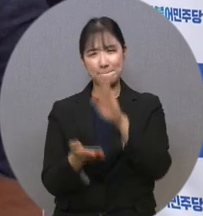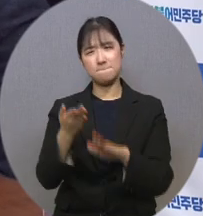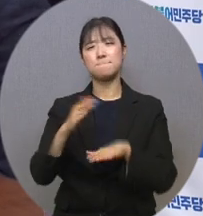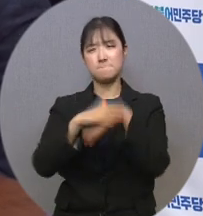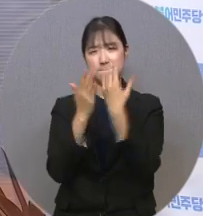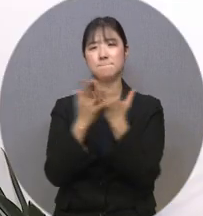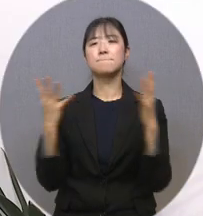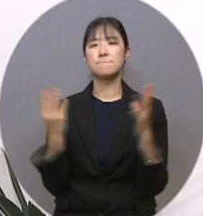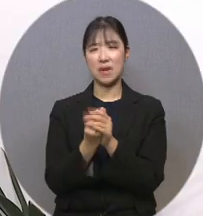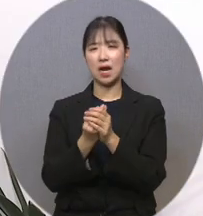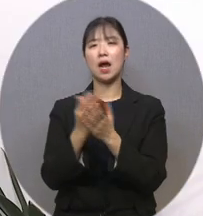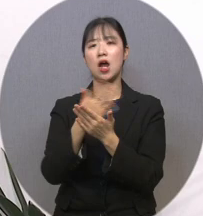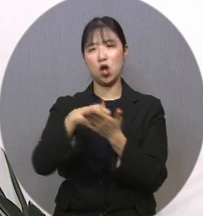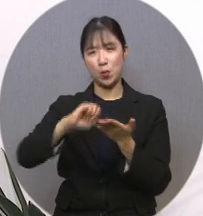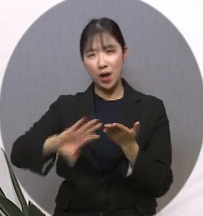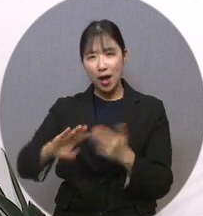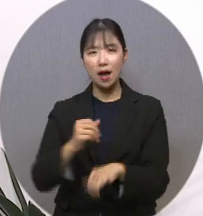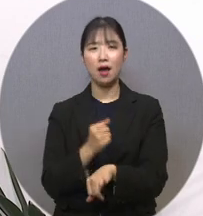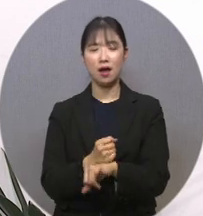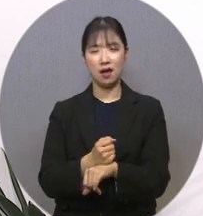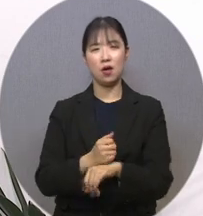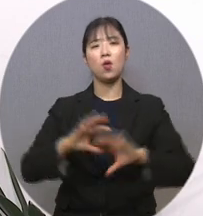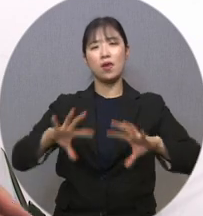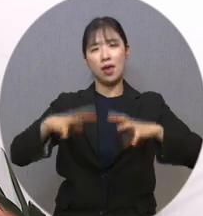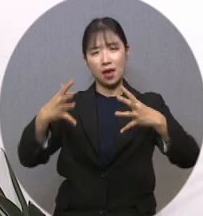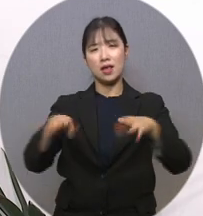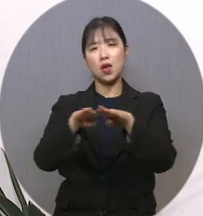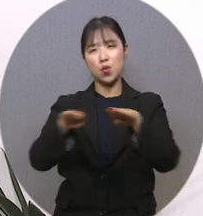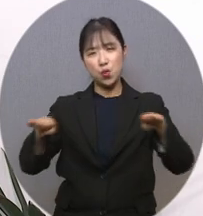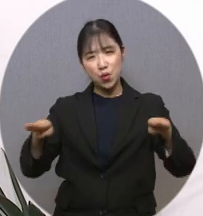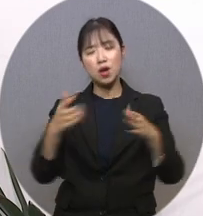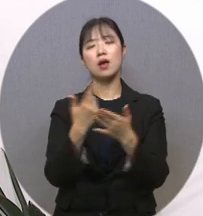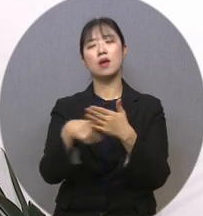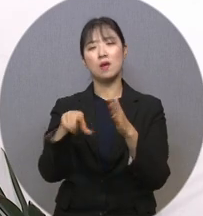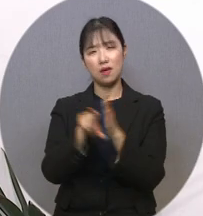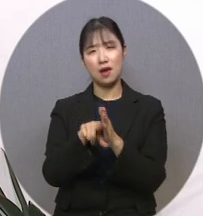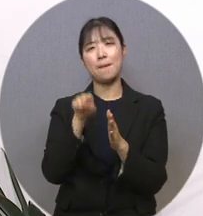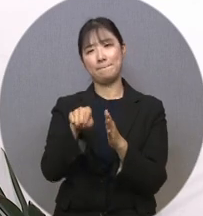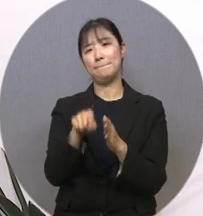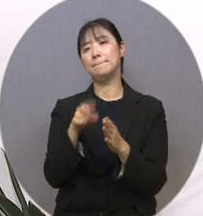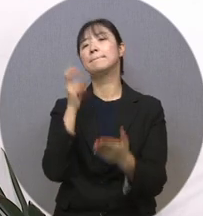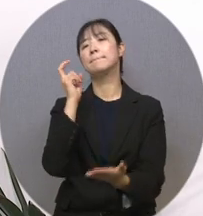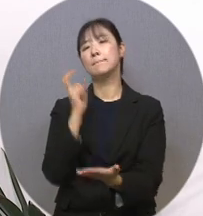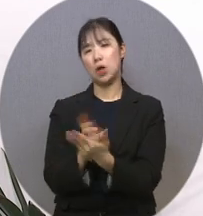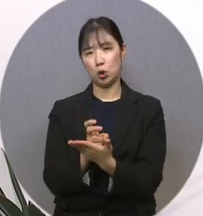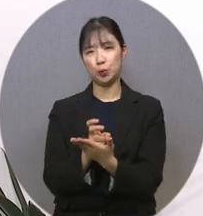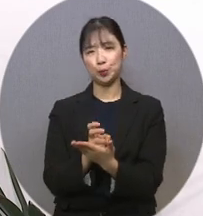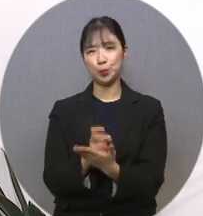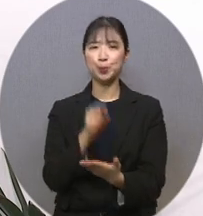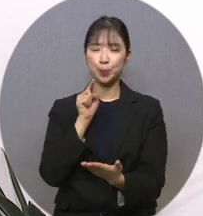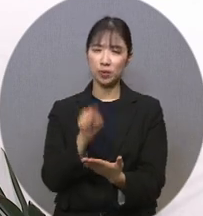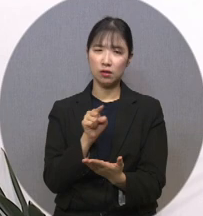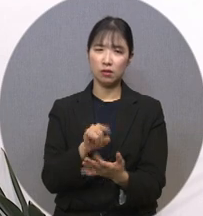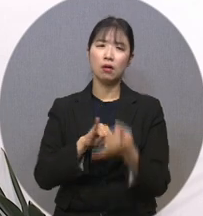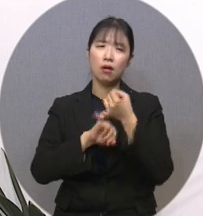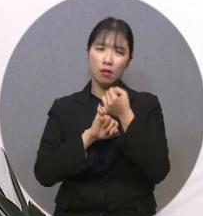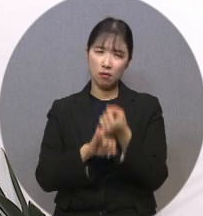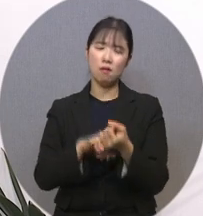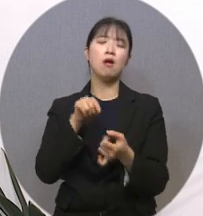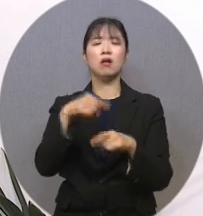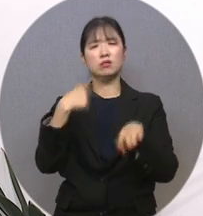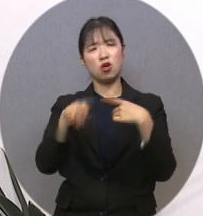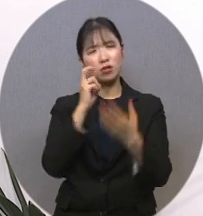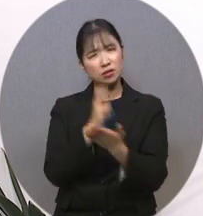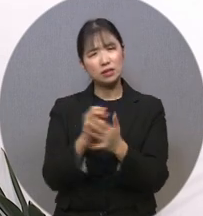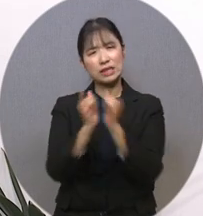차별을 없애고 세상을 고르게 하기 위한 그런 평등법과 같은 법제도나 정책,